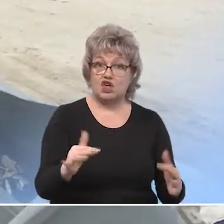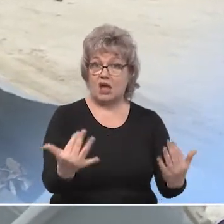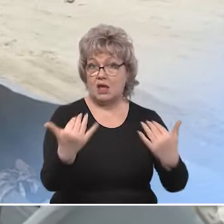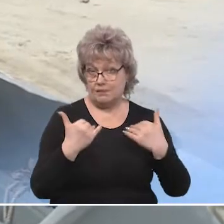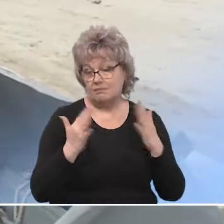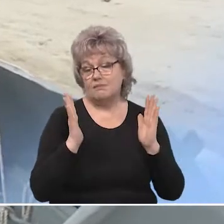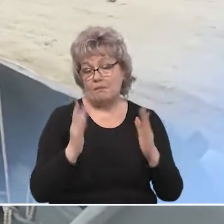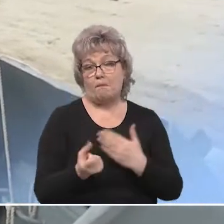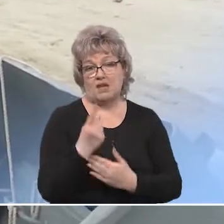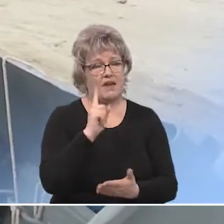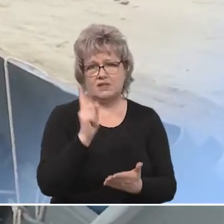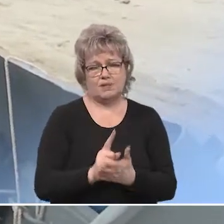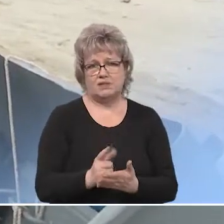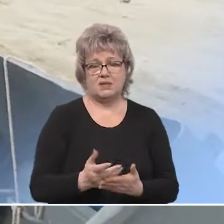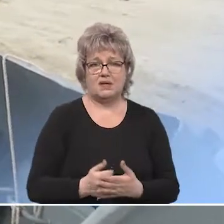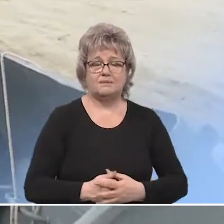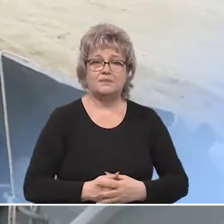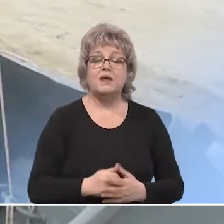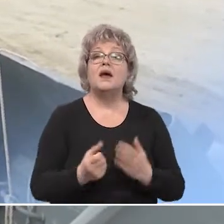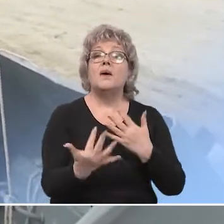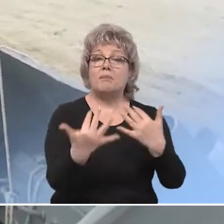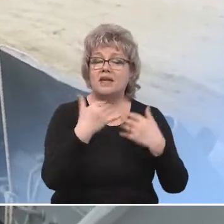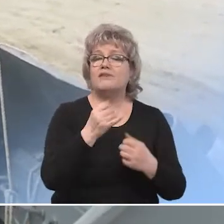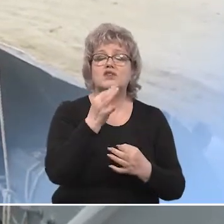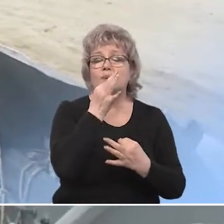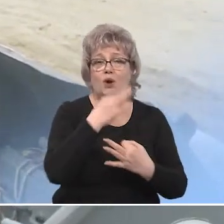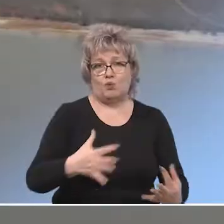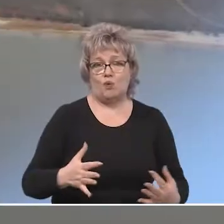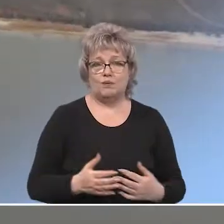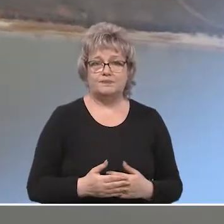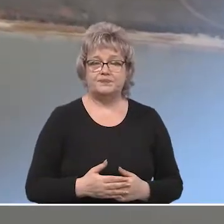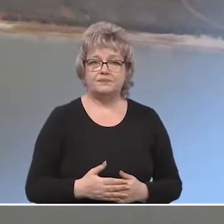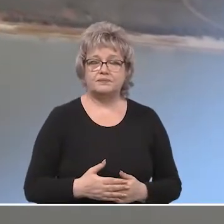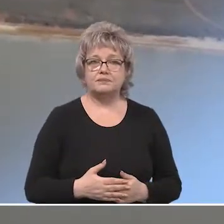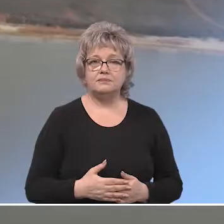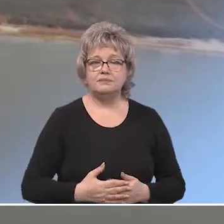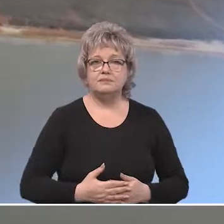рыбы. И она появится, конечно. Она появится по-любому.